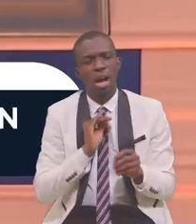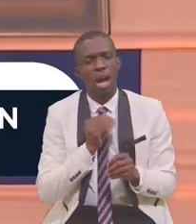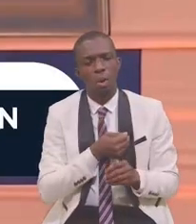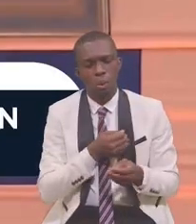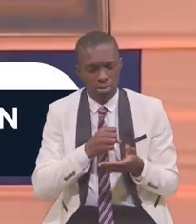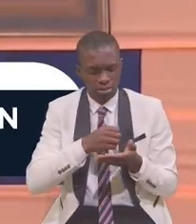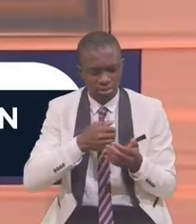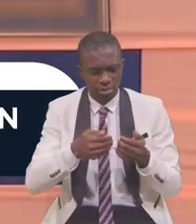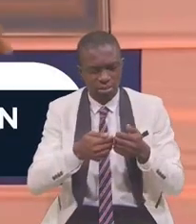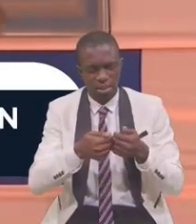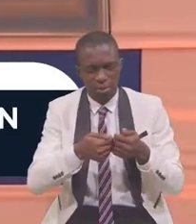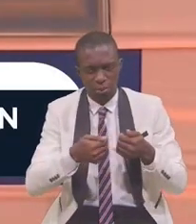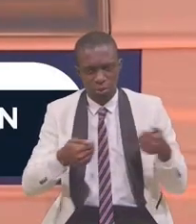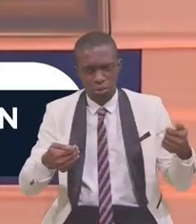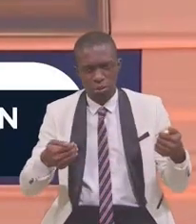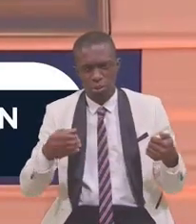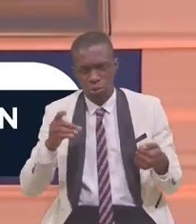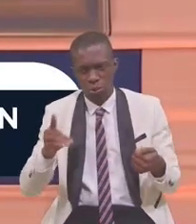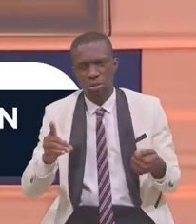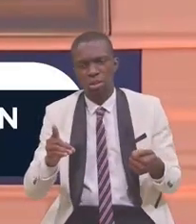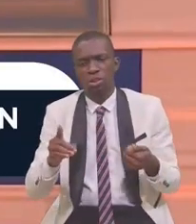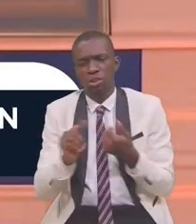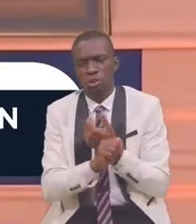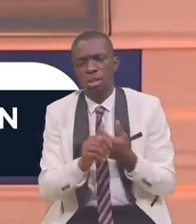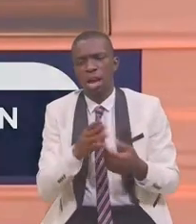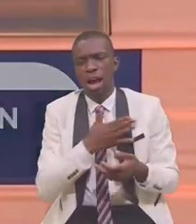séparation et notre préservation du monde.